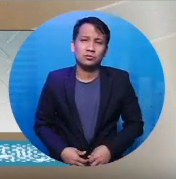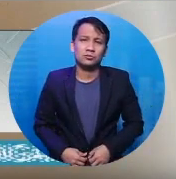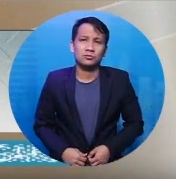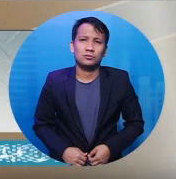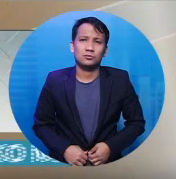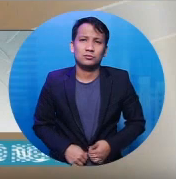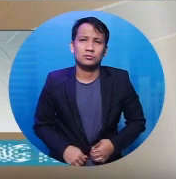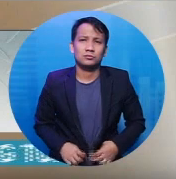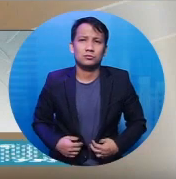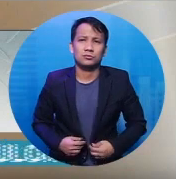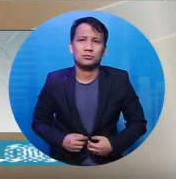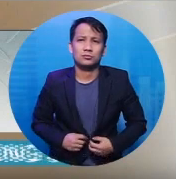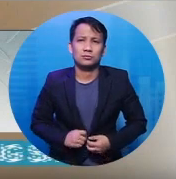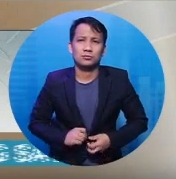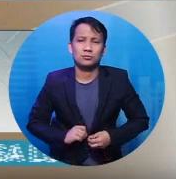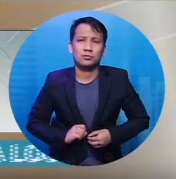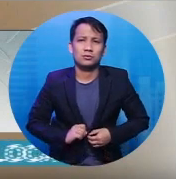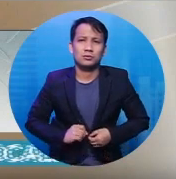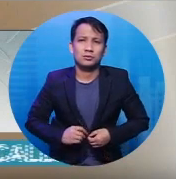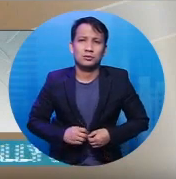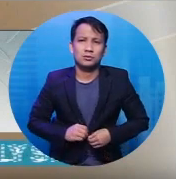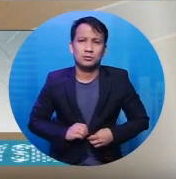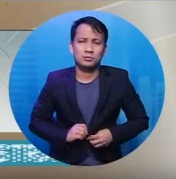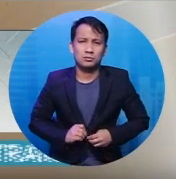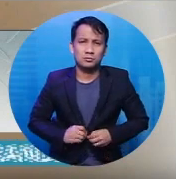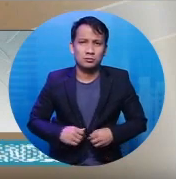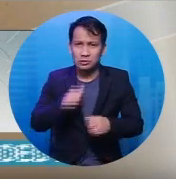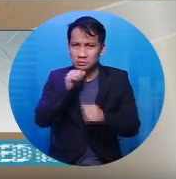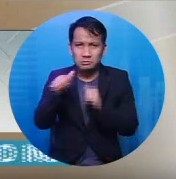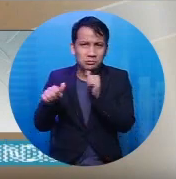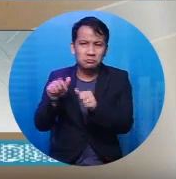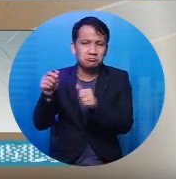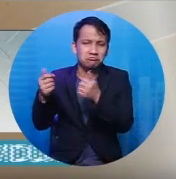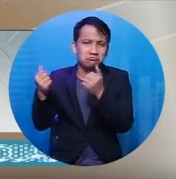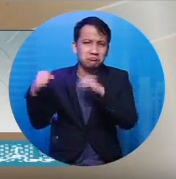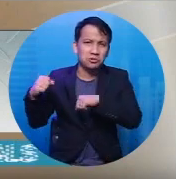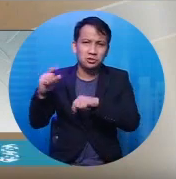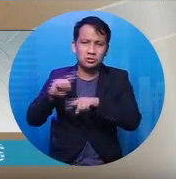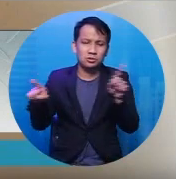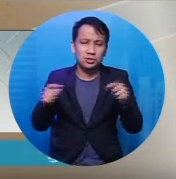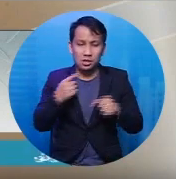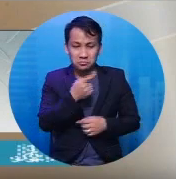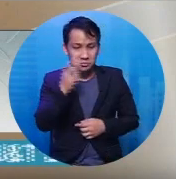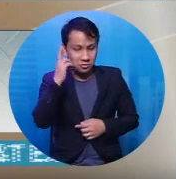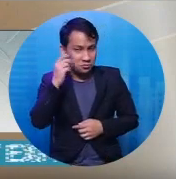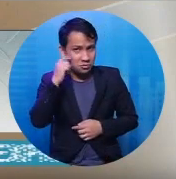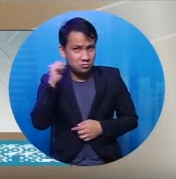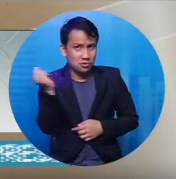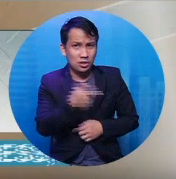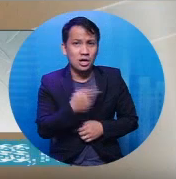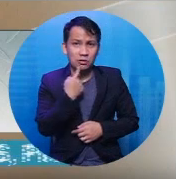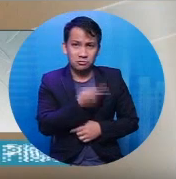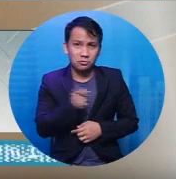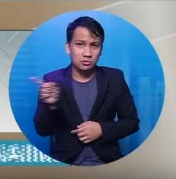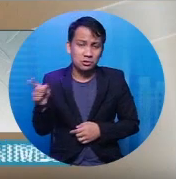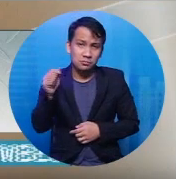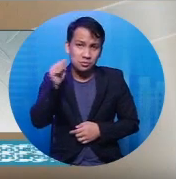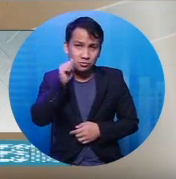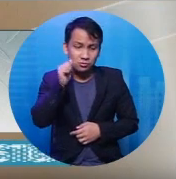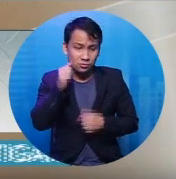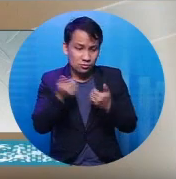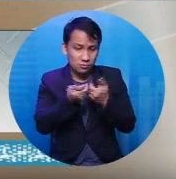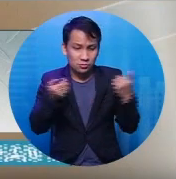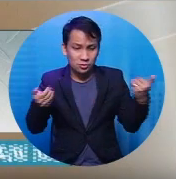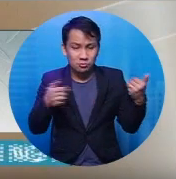sabi, tinutunan ko lang lahat. Sir, sir, idol. Kayo na pong nagkipaghiwalay sa kanya